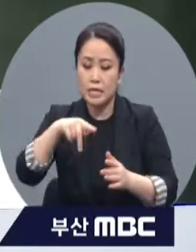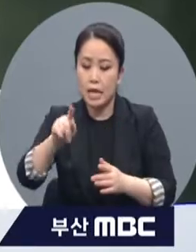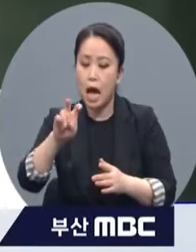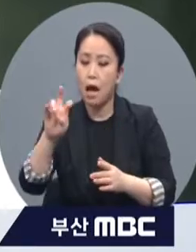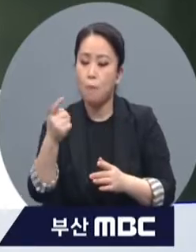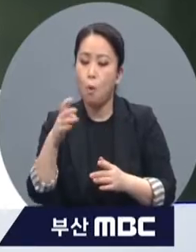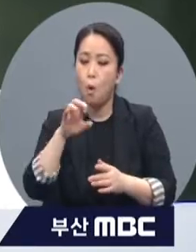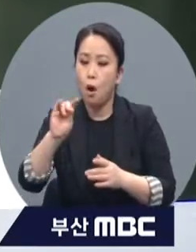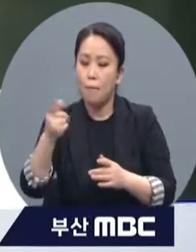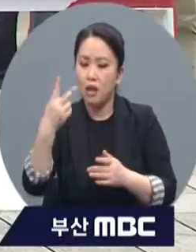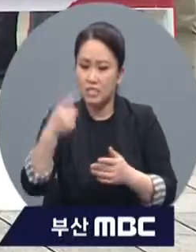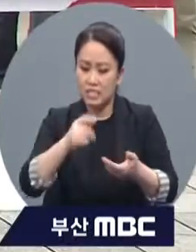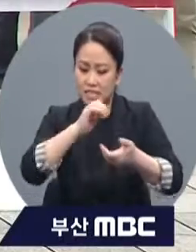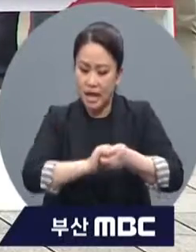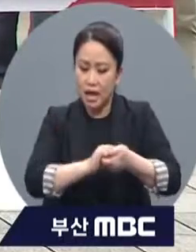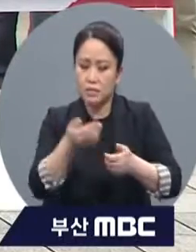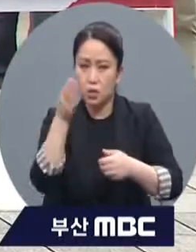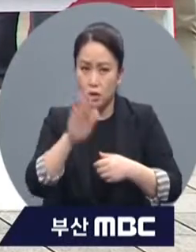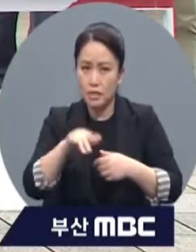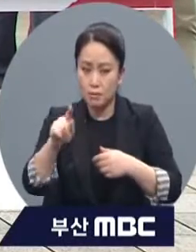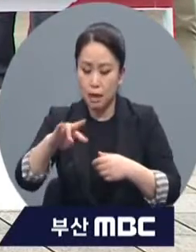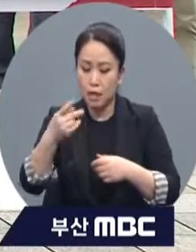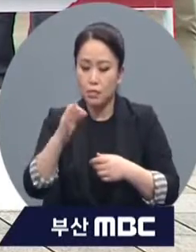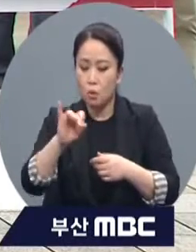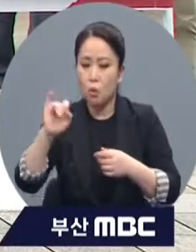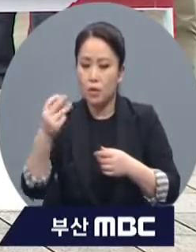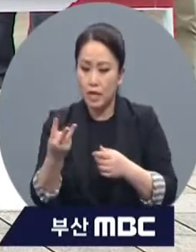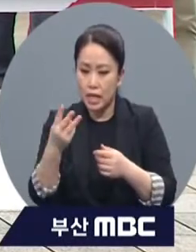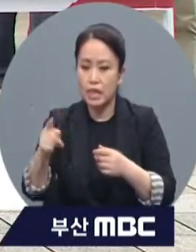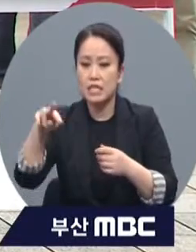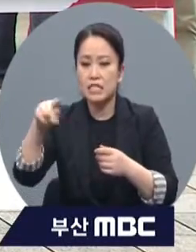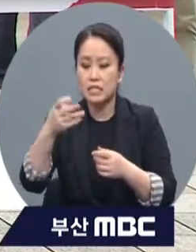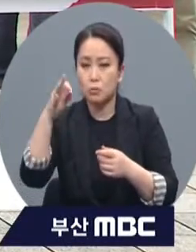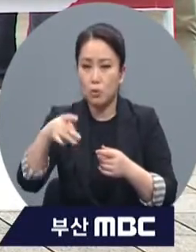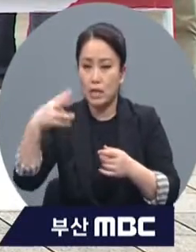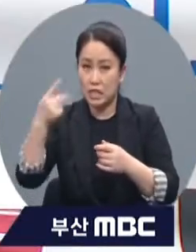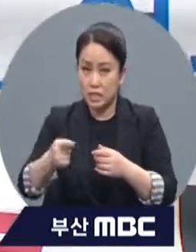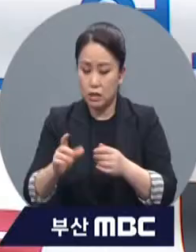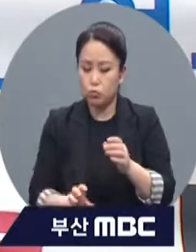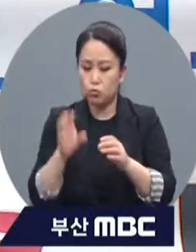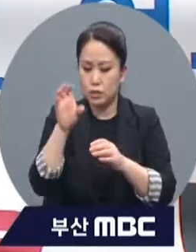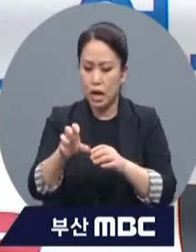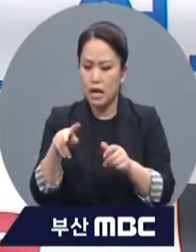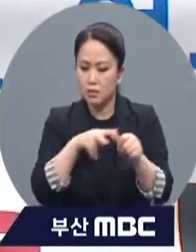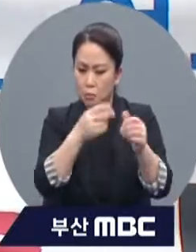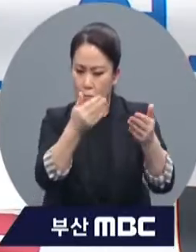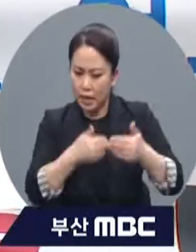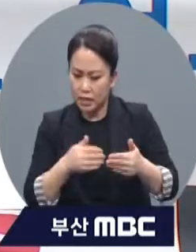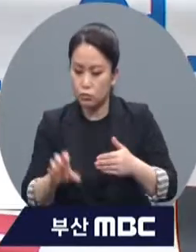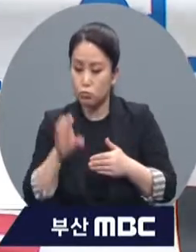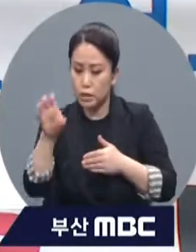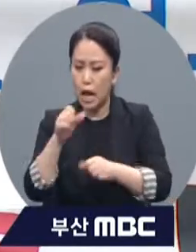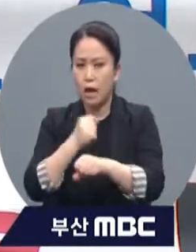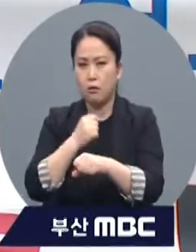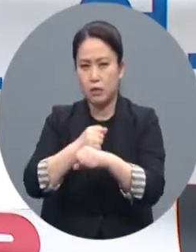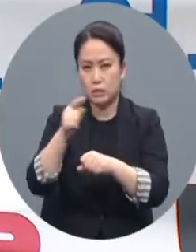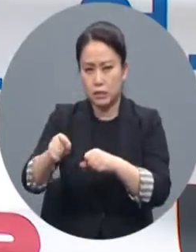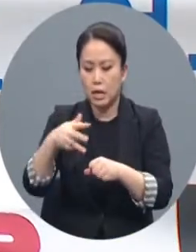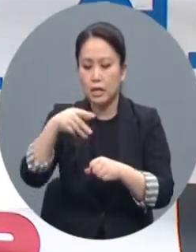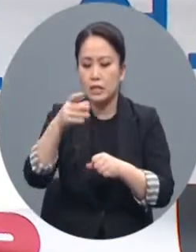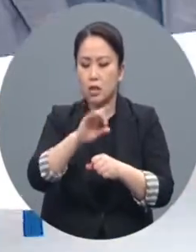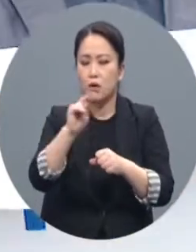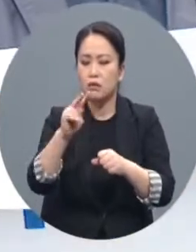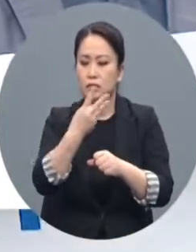지역 건설업체인 동일스위트에서 투자 정보를 받아 투자를 실행한 것은 청탁금지법 위반이라며